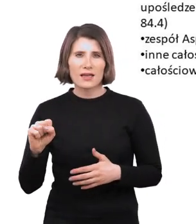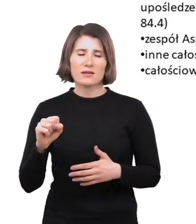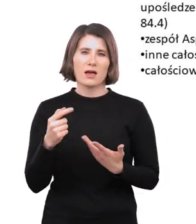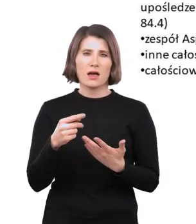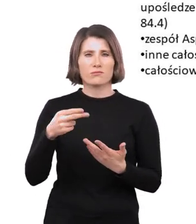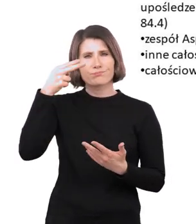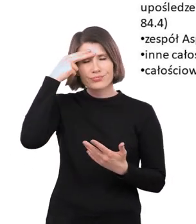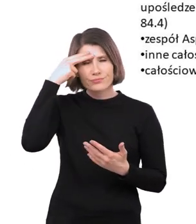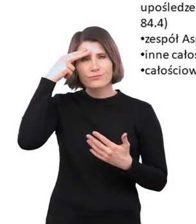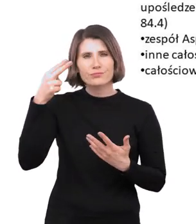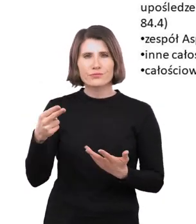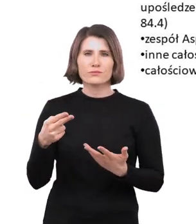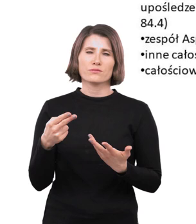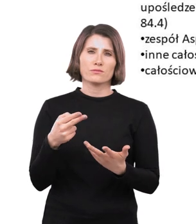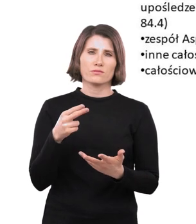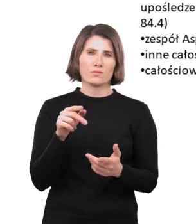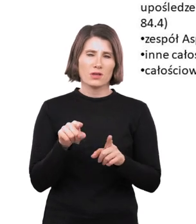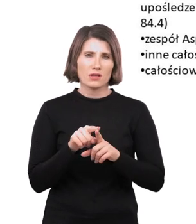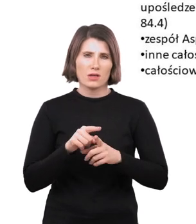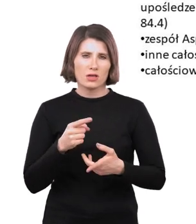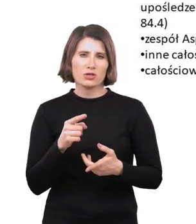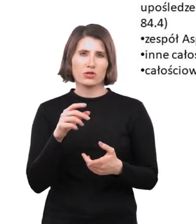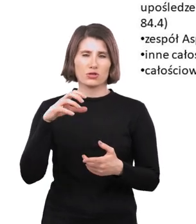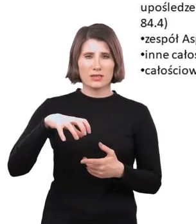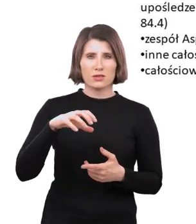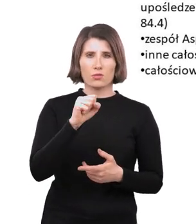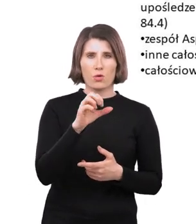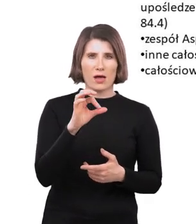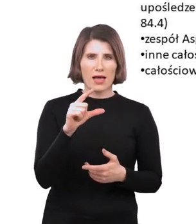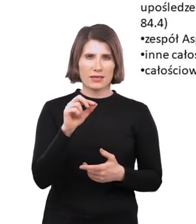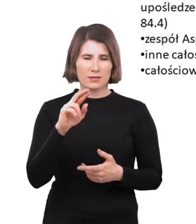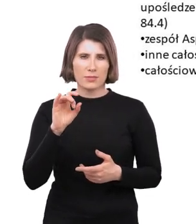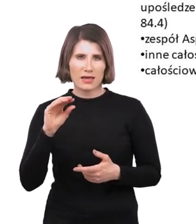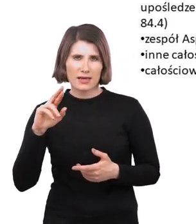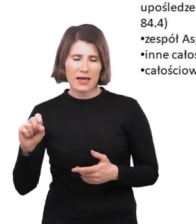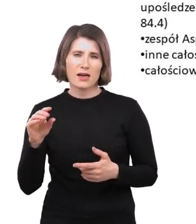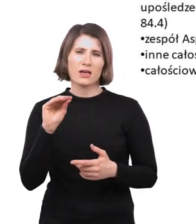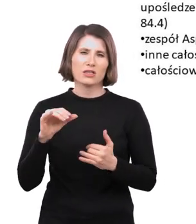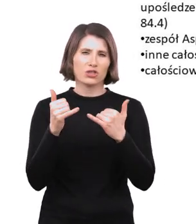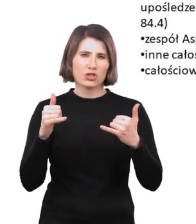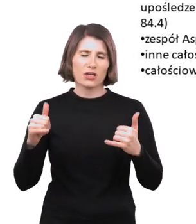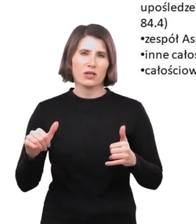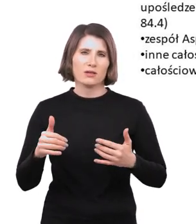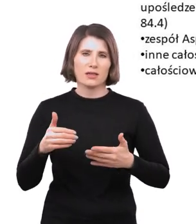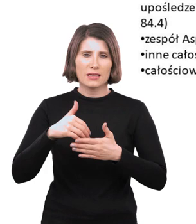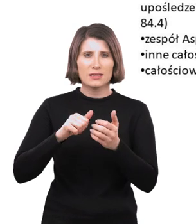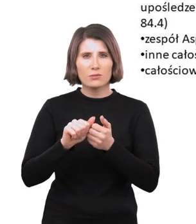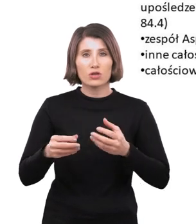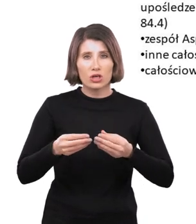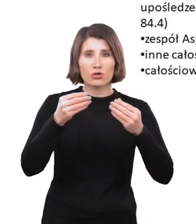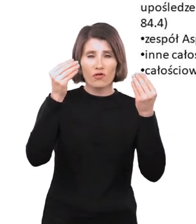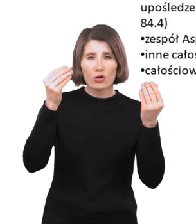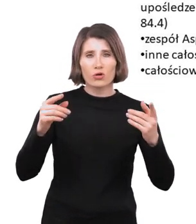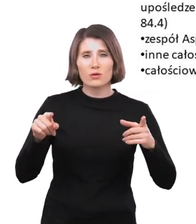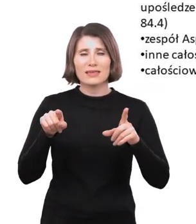ruchy stereotypowe, a także zespół Aspergera, inne całościowe zaburzenia rozwoju, czy też całościowe zaburzenia